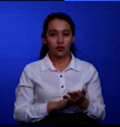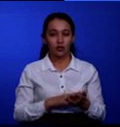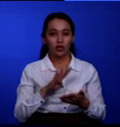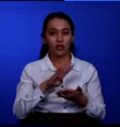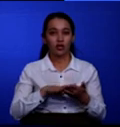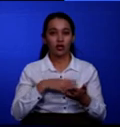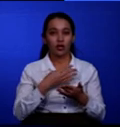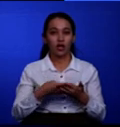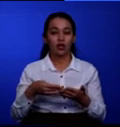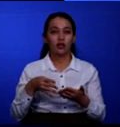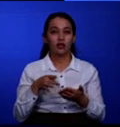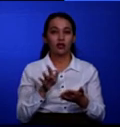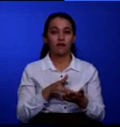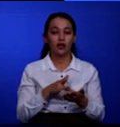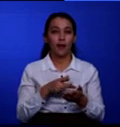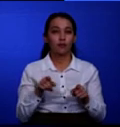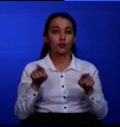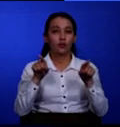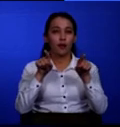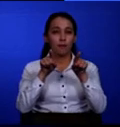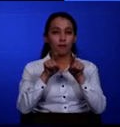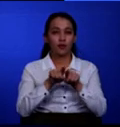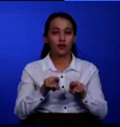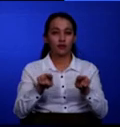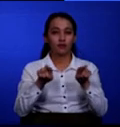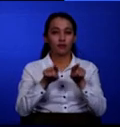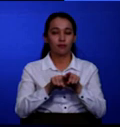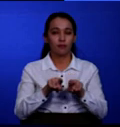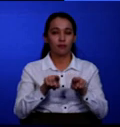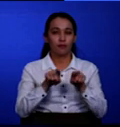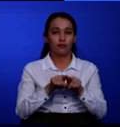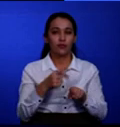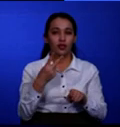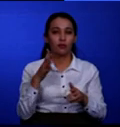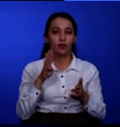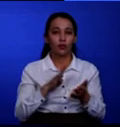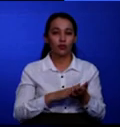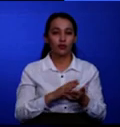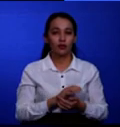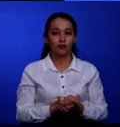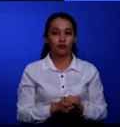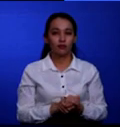Katak daftar ham shuncha. Shuncha degan so'z bolajonlar 29tani bildiradi.